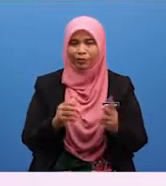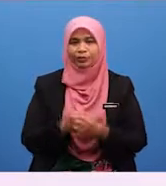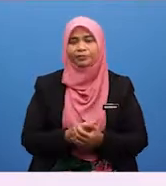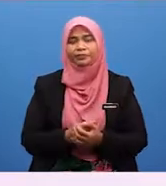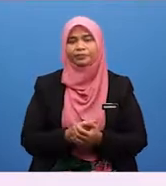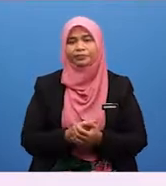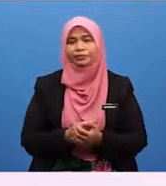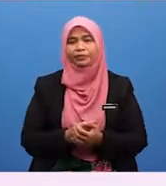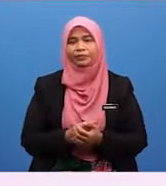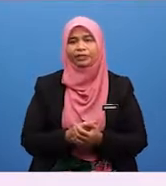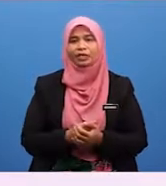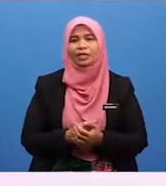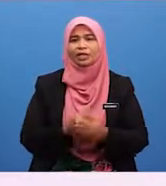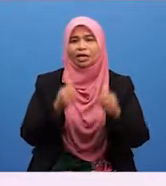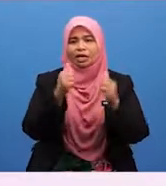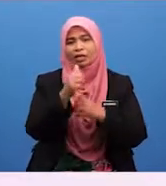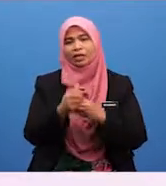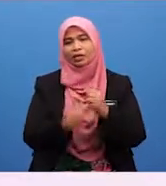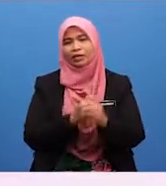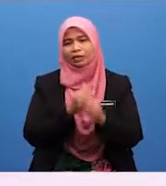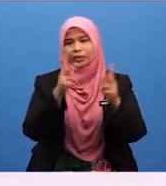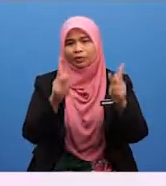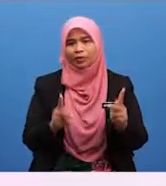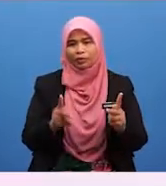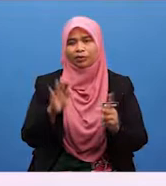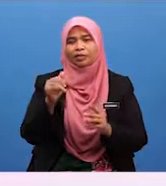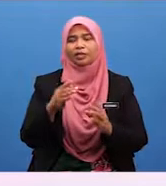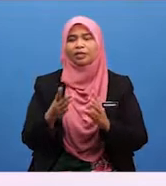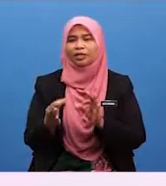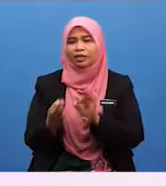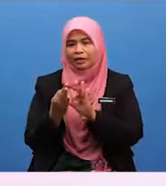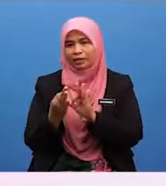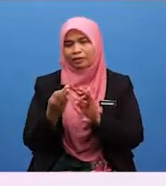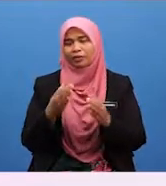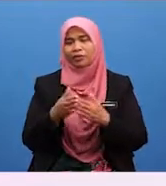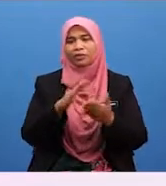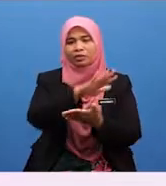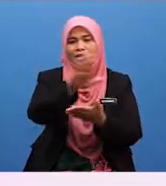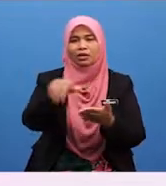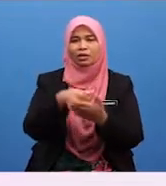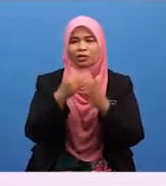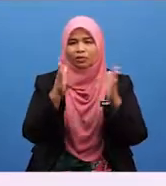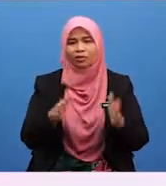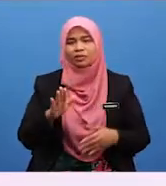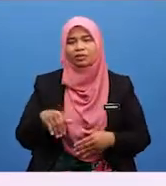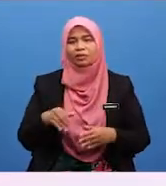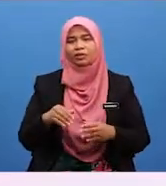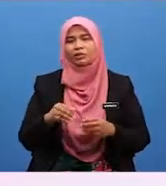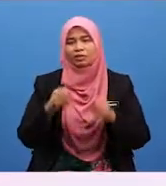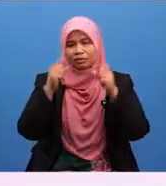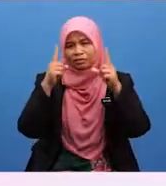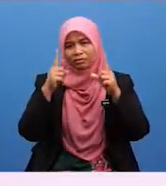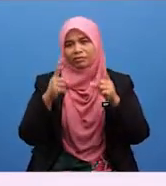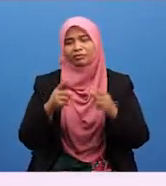barzah ialah alam kubur yang dihadapi oleh semua orang sebelum dibangkitkan